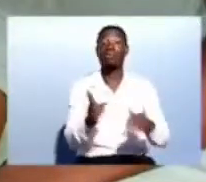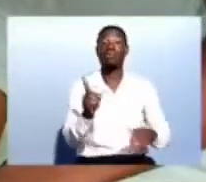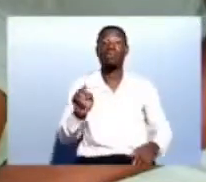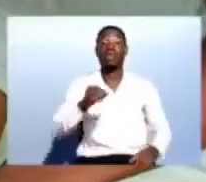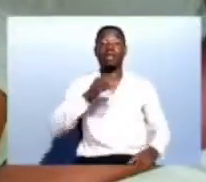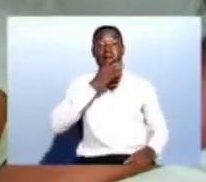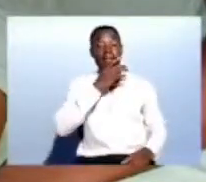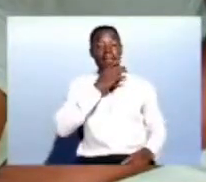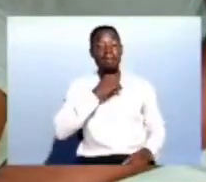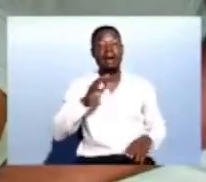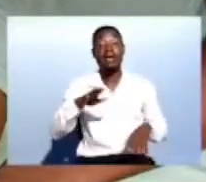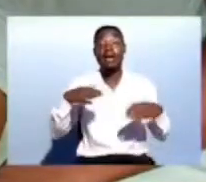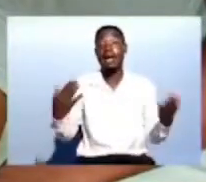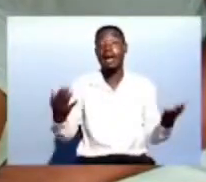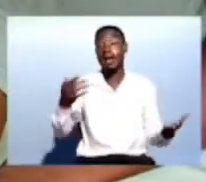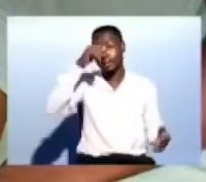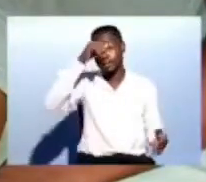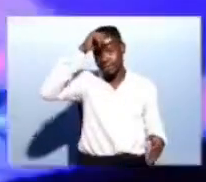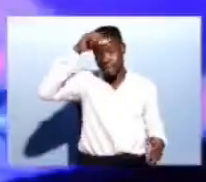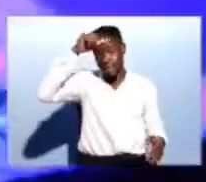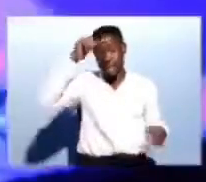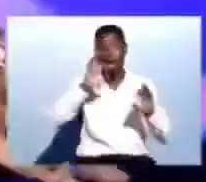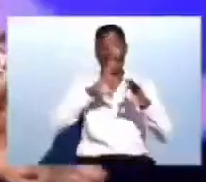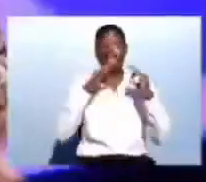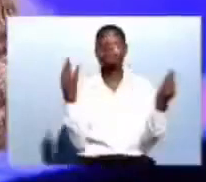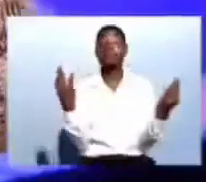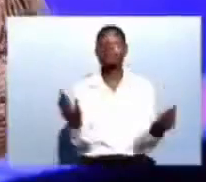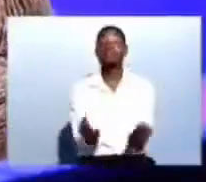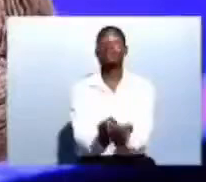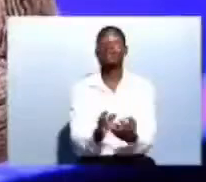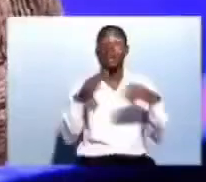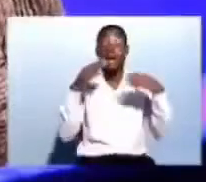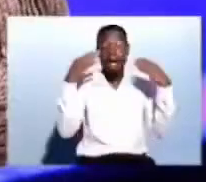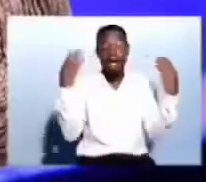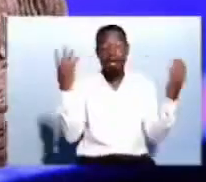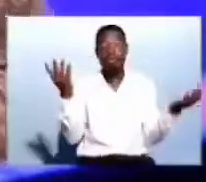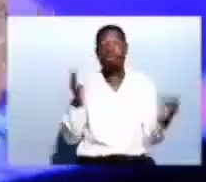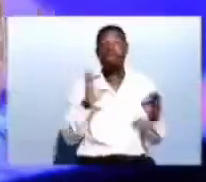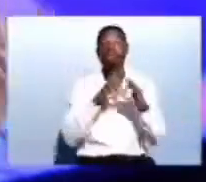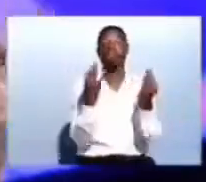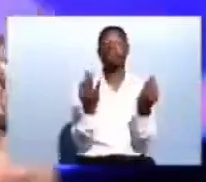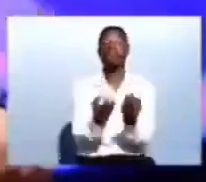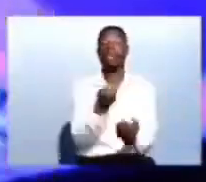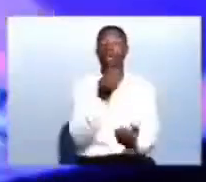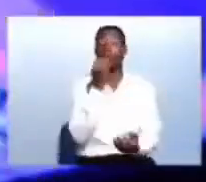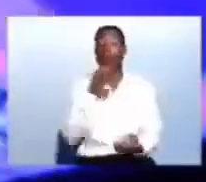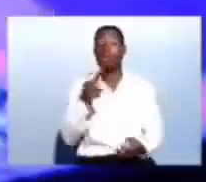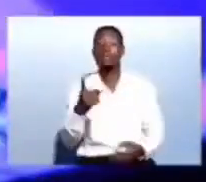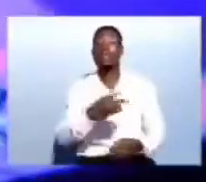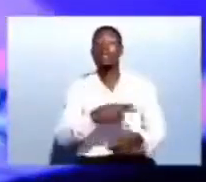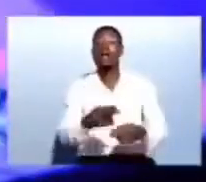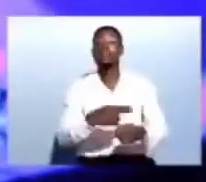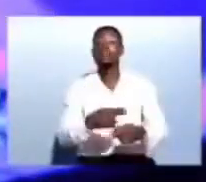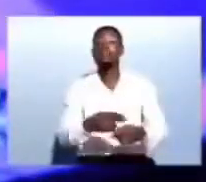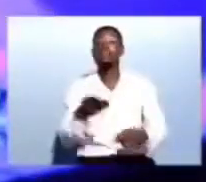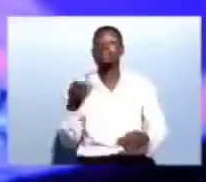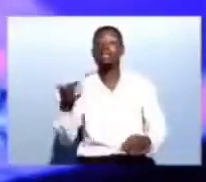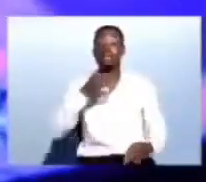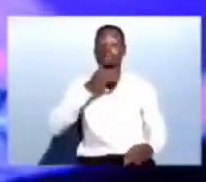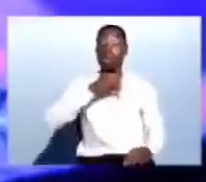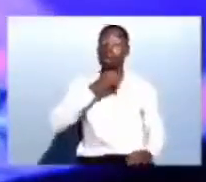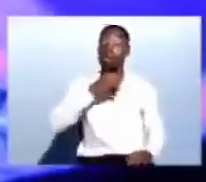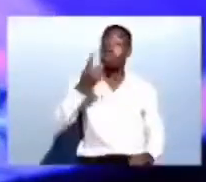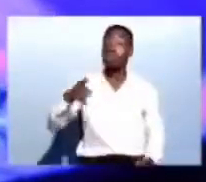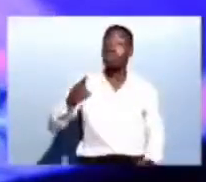akina baba hana shida na familia yake. Hajui familia inakula nini, haimuhusu. Yeye mradi ni